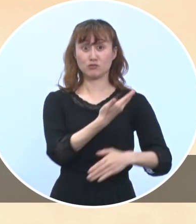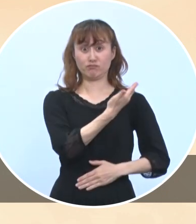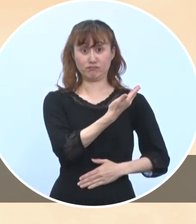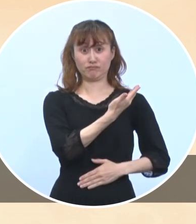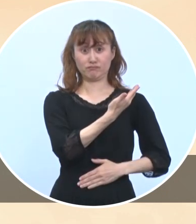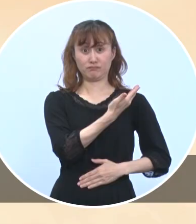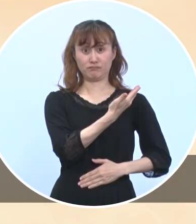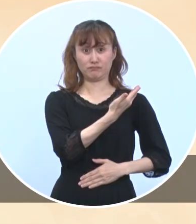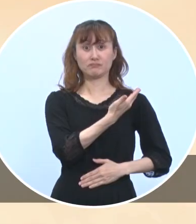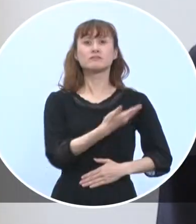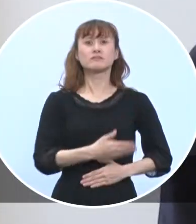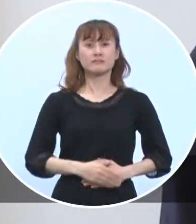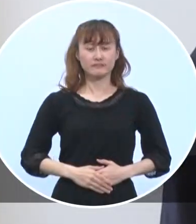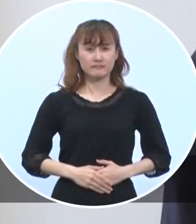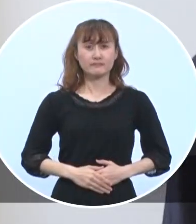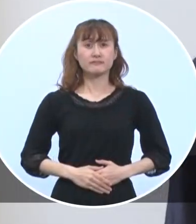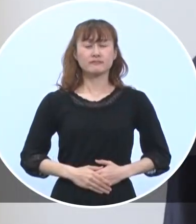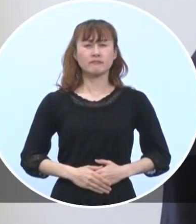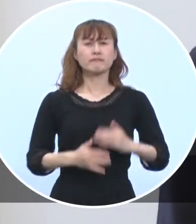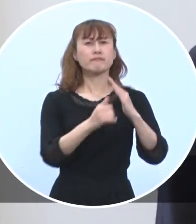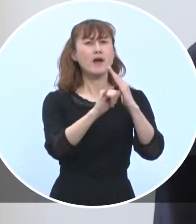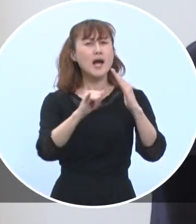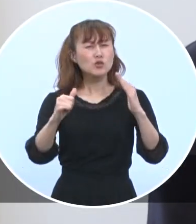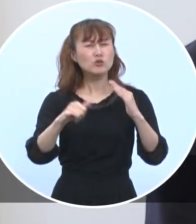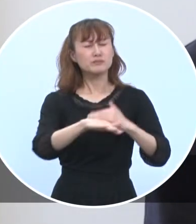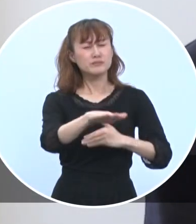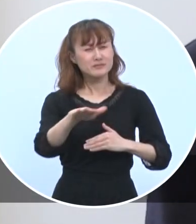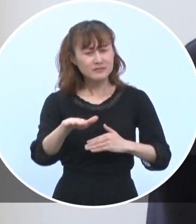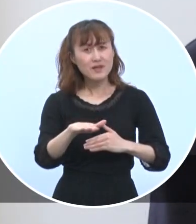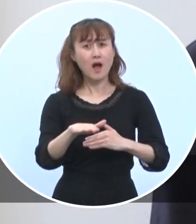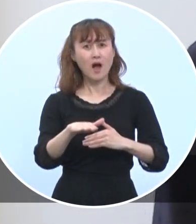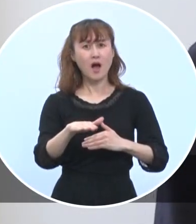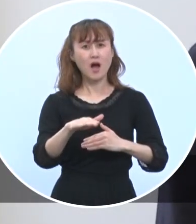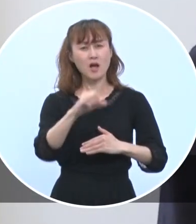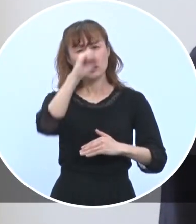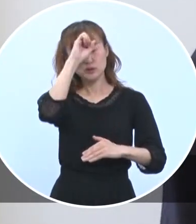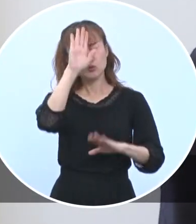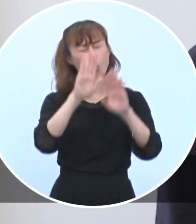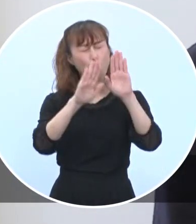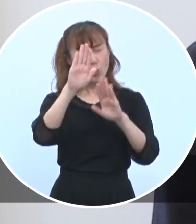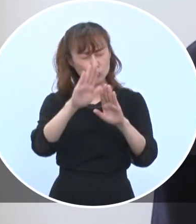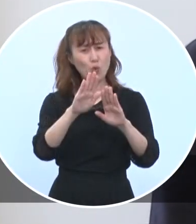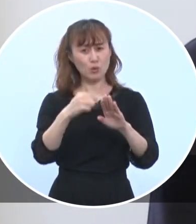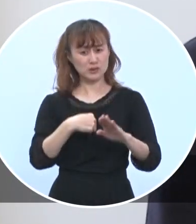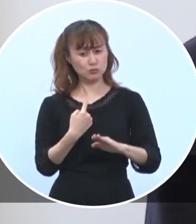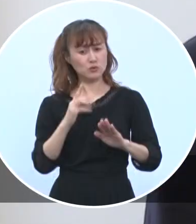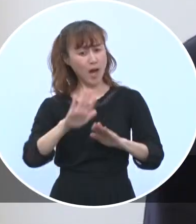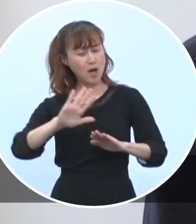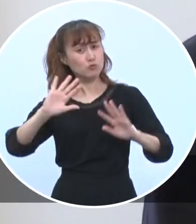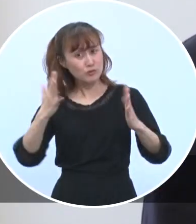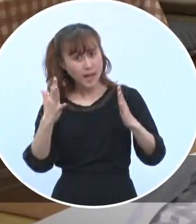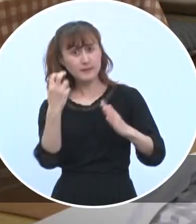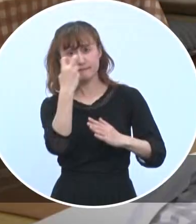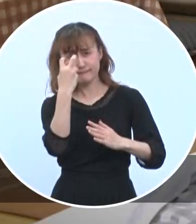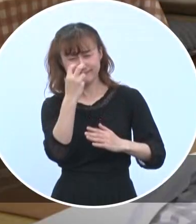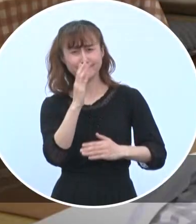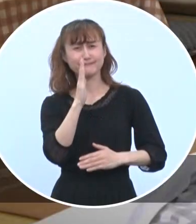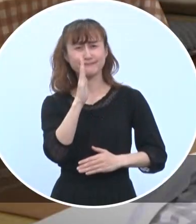う。 家族の方も症状の出現の有無に注意しましょう。